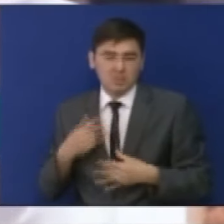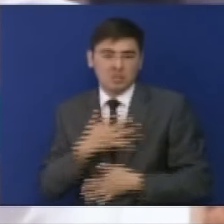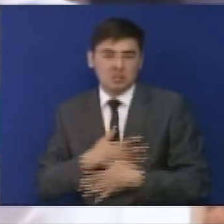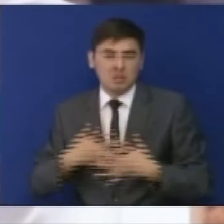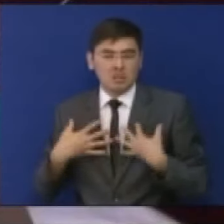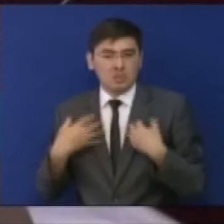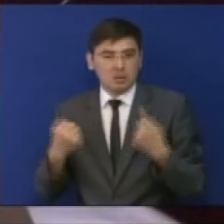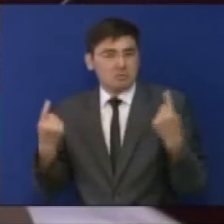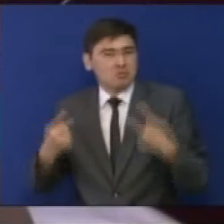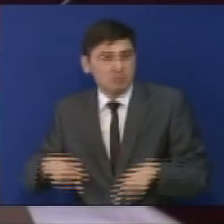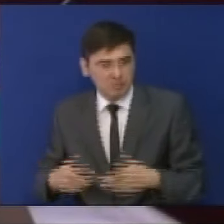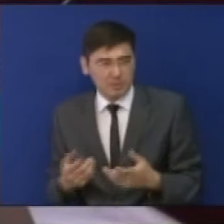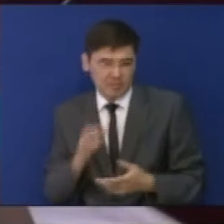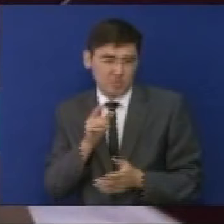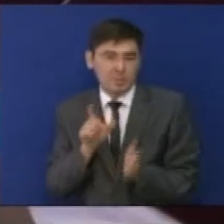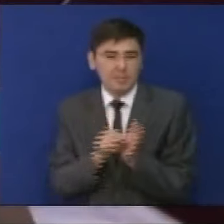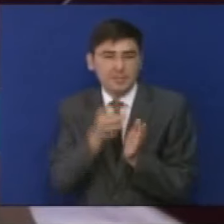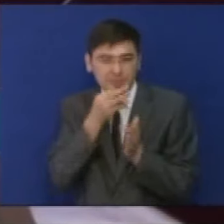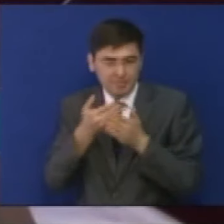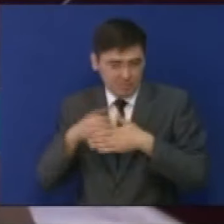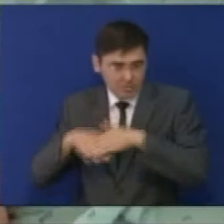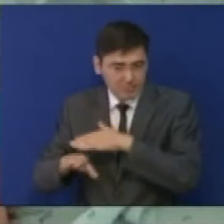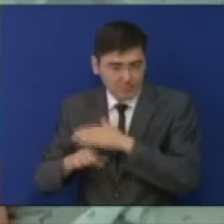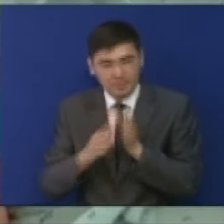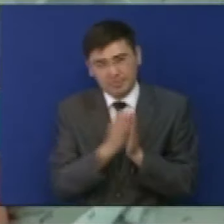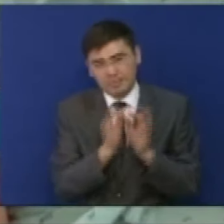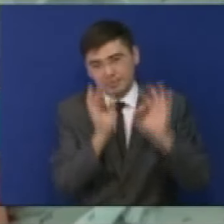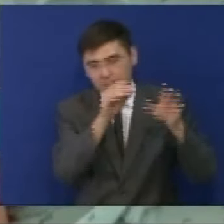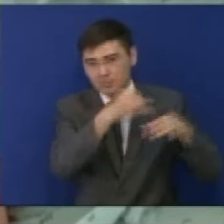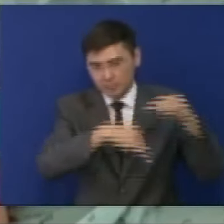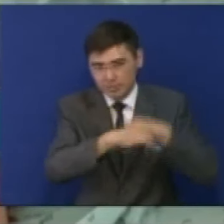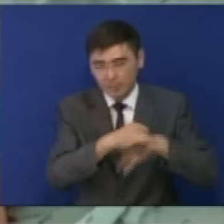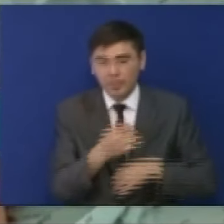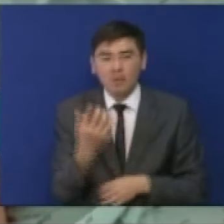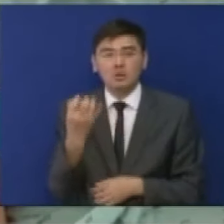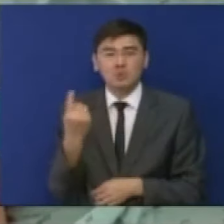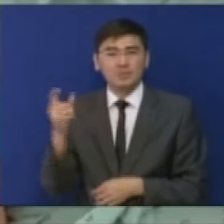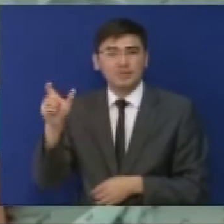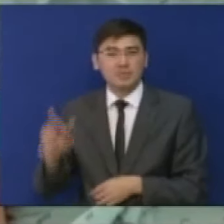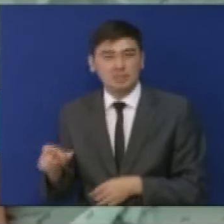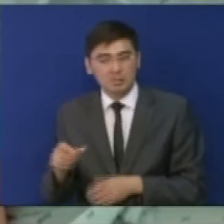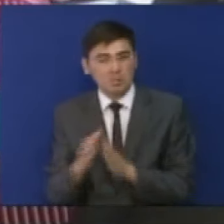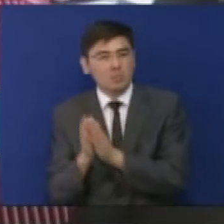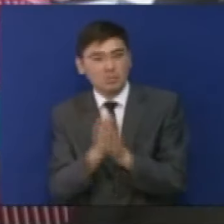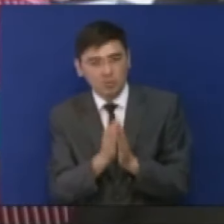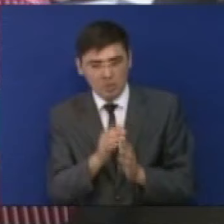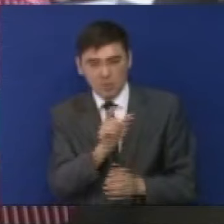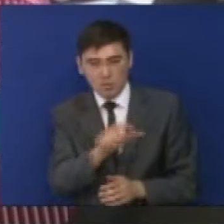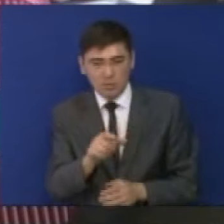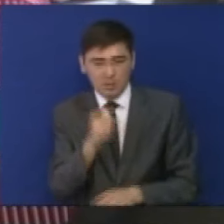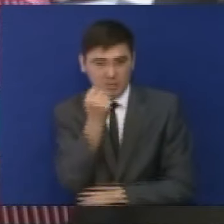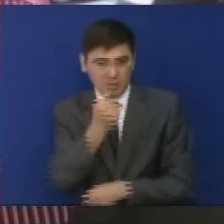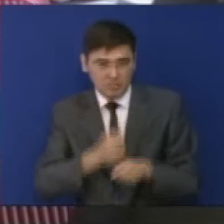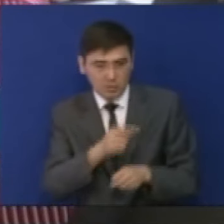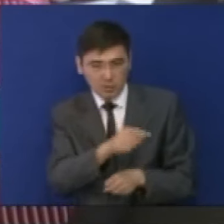это рассмотреть. Также на встрече коллектив семейского филиала «Казахстан Темиржолы» предложил рассмотреть вопросы поднятия заработной платы не только работникам